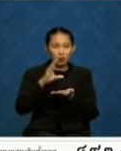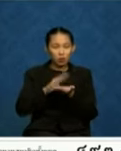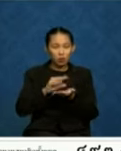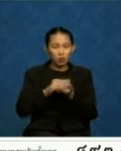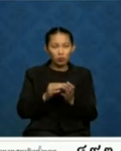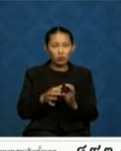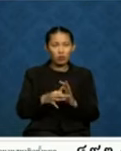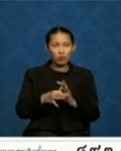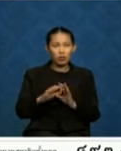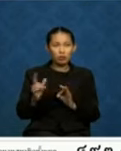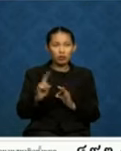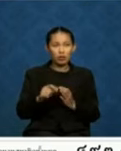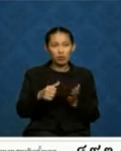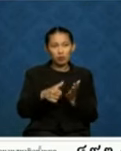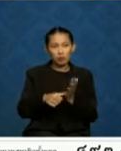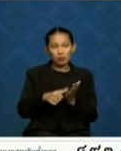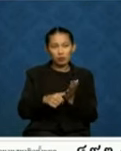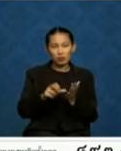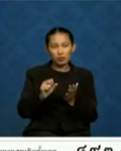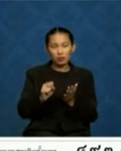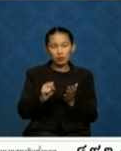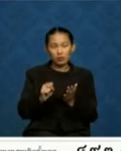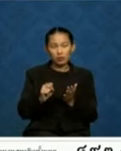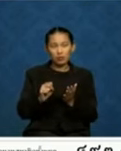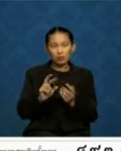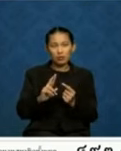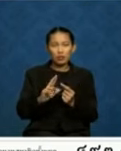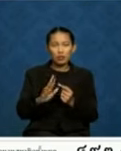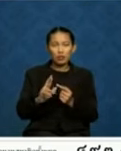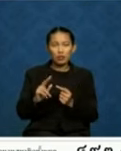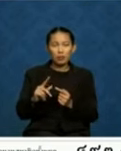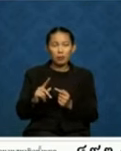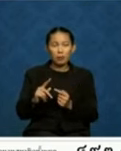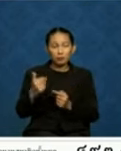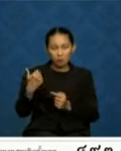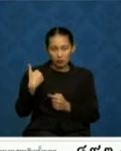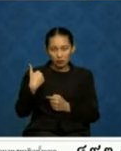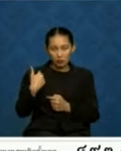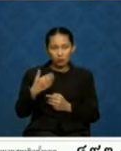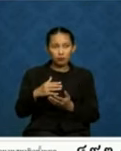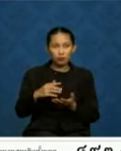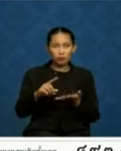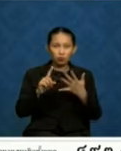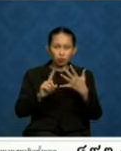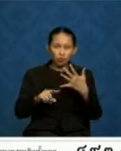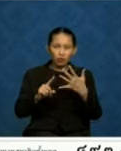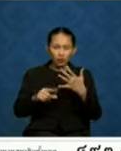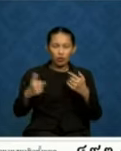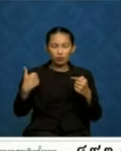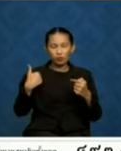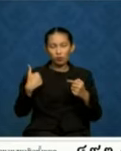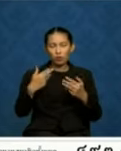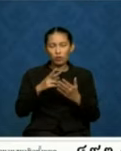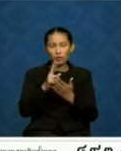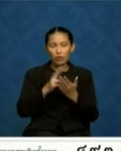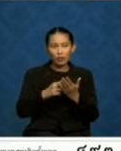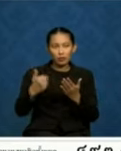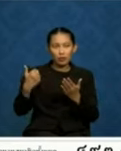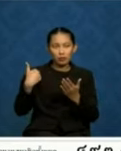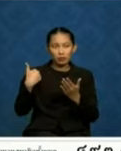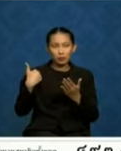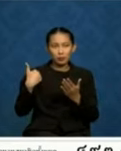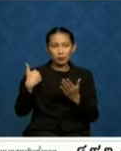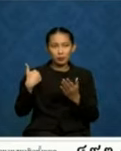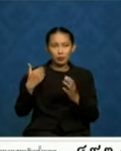องภาษีสัมปทานหรือไม่นะครับก็ขออนุญาตในช่วงท้ายนะครับของรายงานเนี่ยในเรื่อง